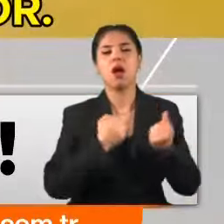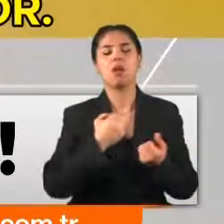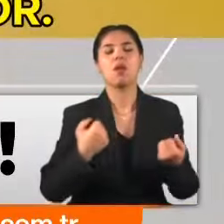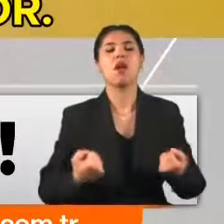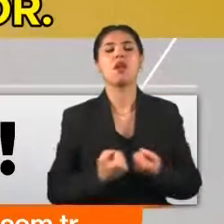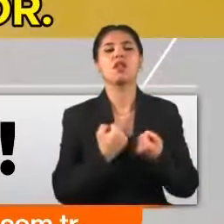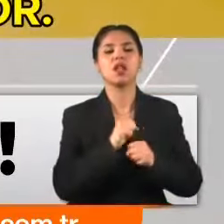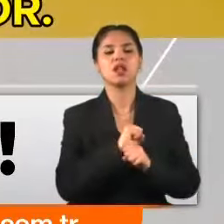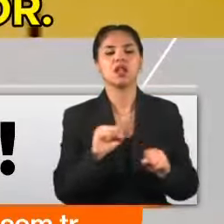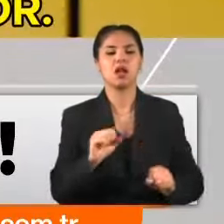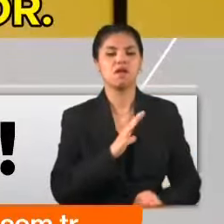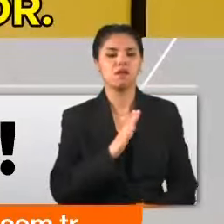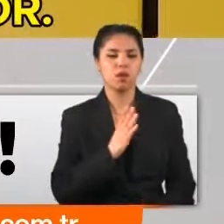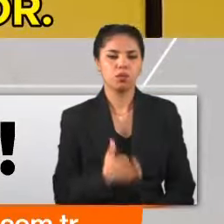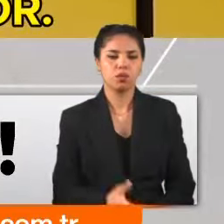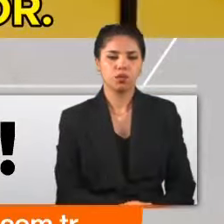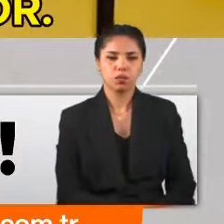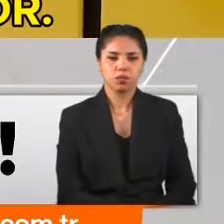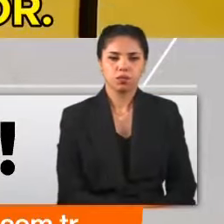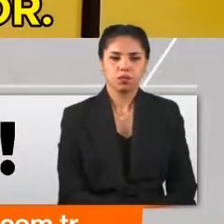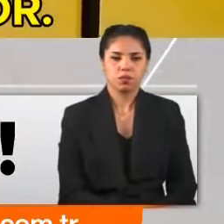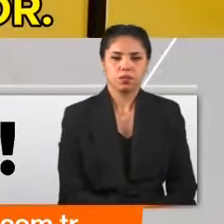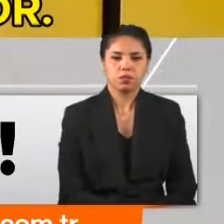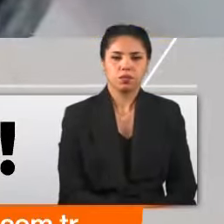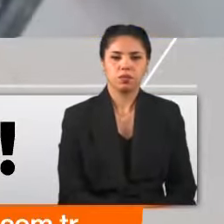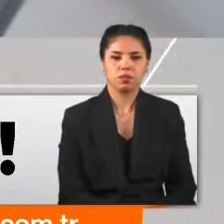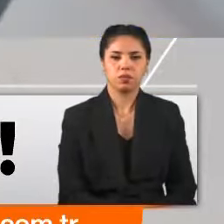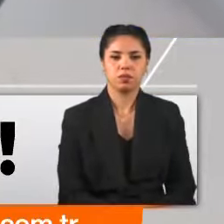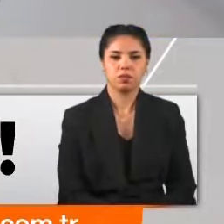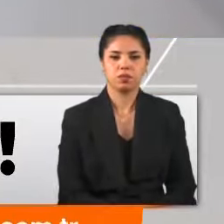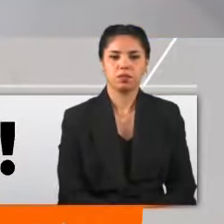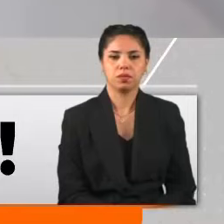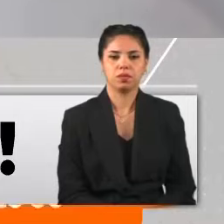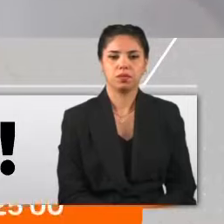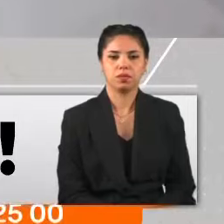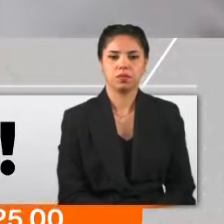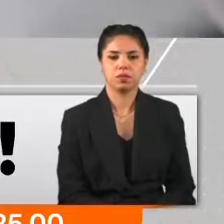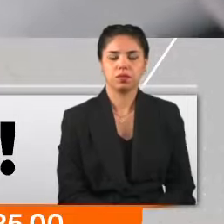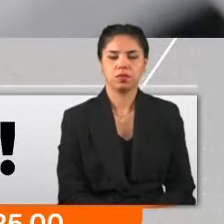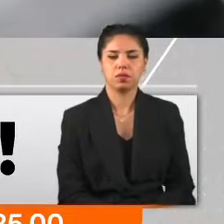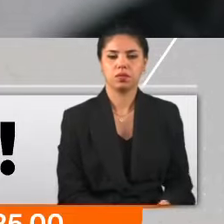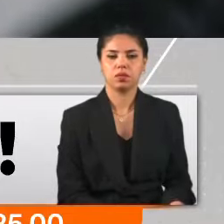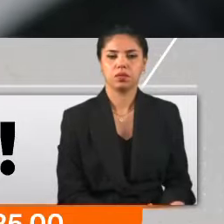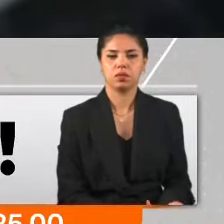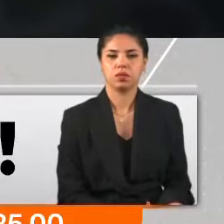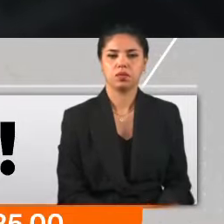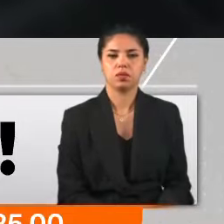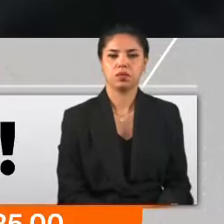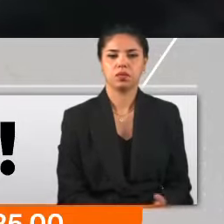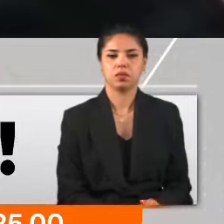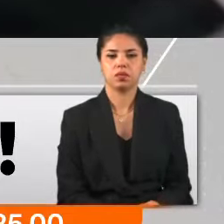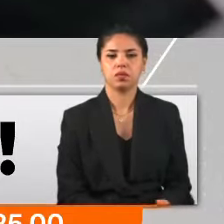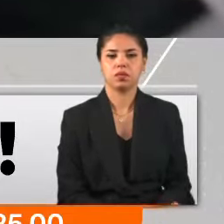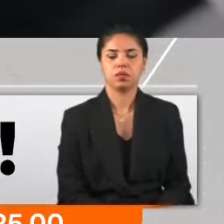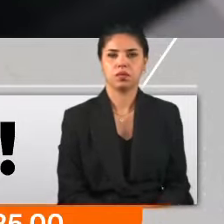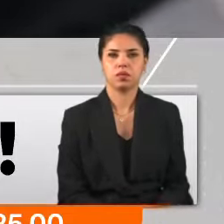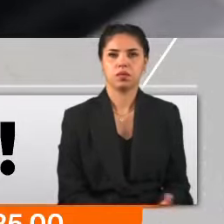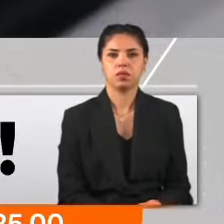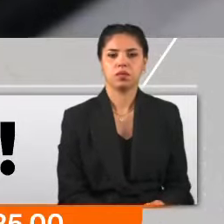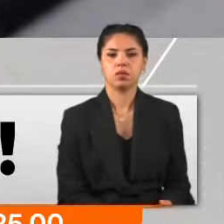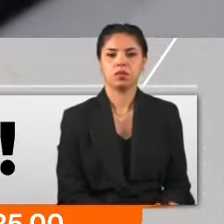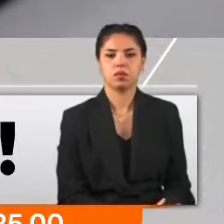satmak istesek pert durumunda bir araç ve bize sıfır olarak satılıyor. Aracın bir kapısı değişen, kaput ve çamurluklar onarım görmüş,